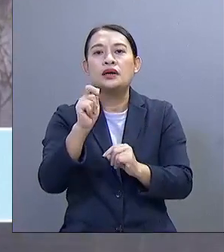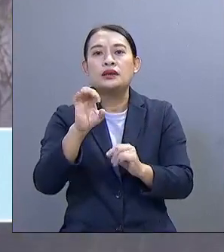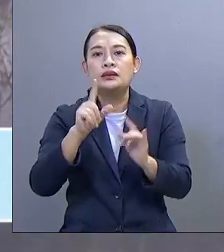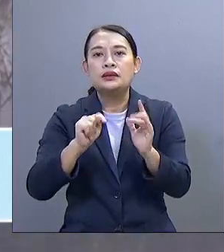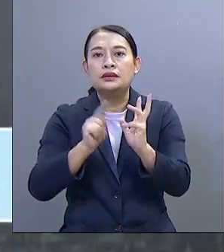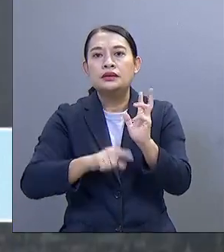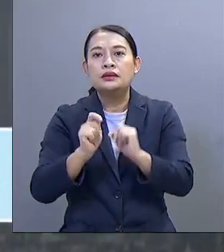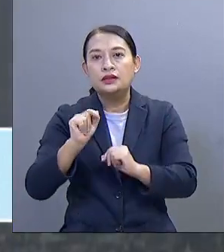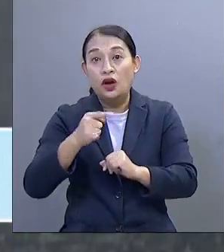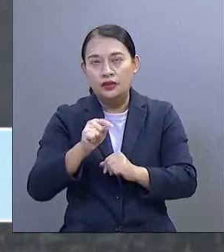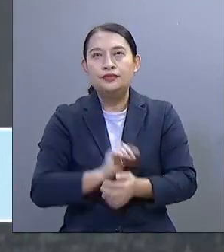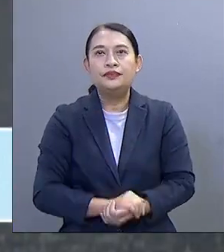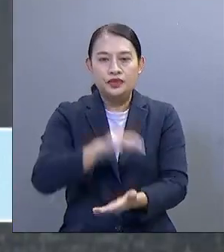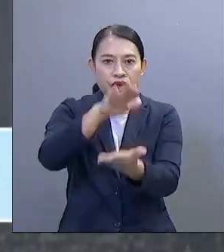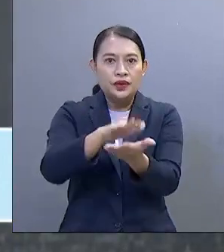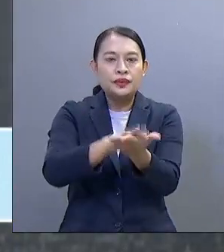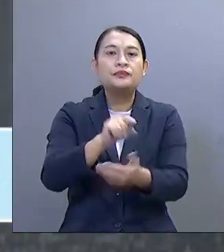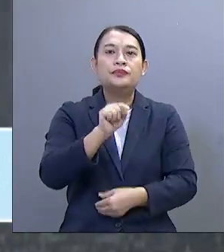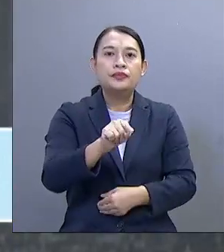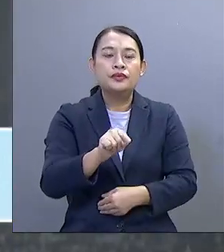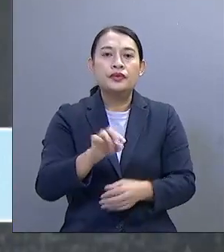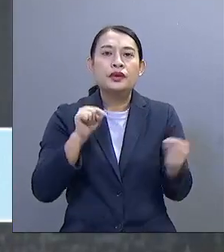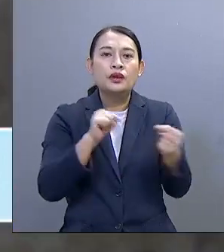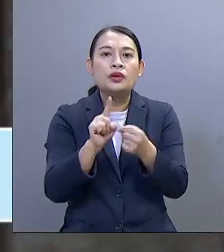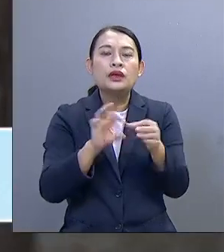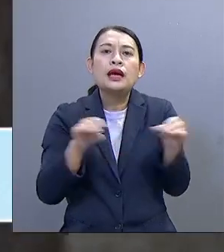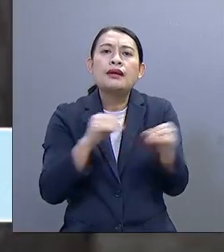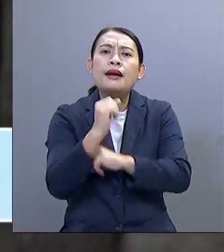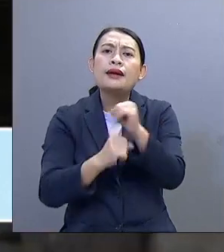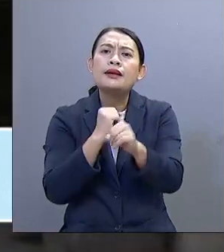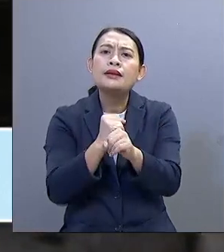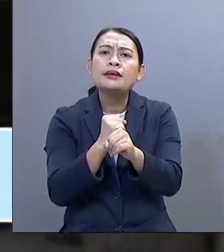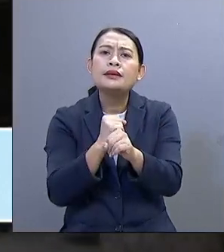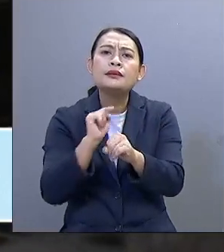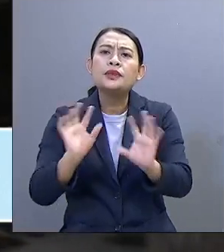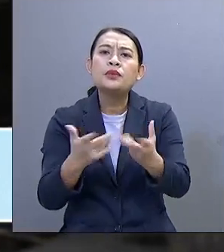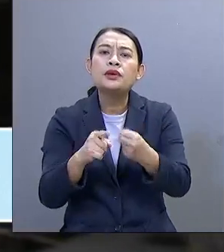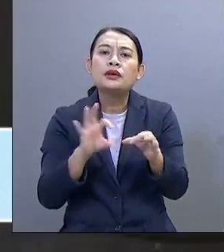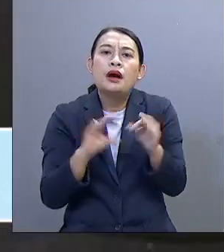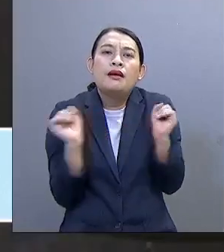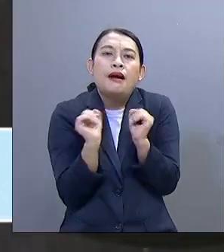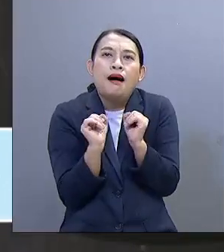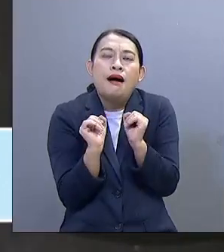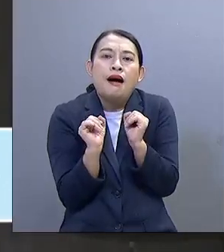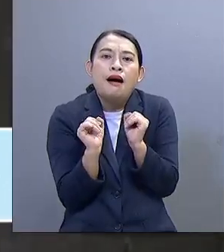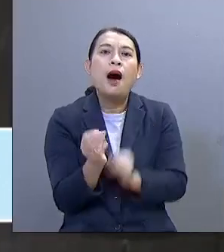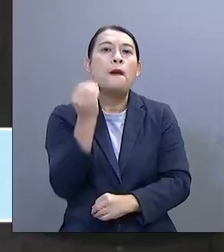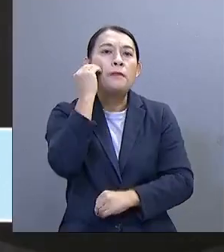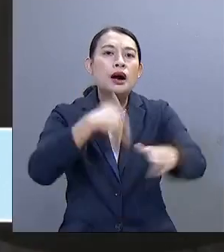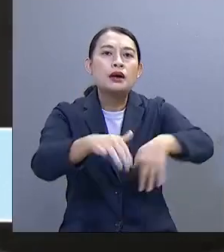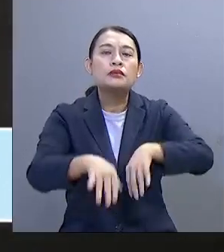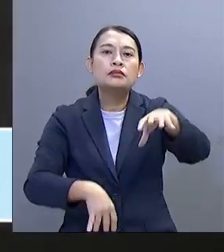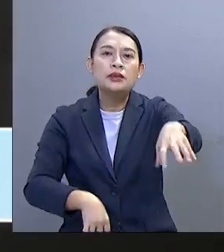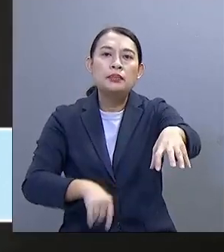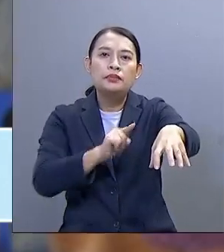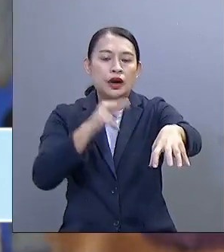คุณผชมค่ะ ปลายปีนี้หนาวกันแล้วเป็นหมู่บานทอยู่เกละกลางน้ำกืวัที่ฤรรงกร